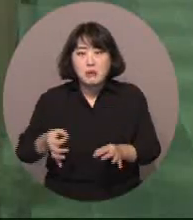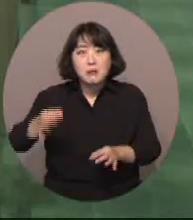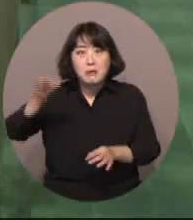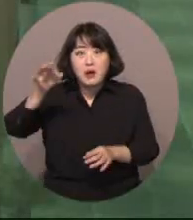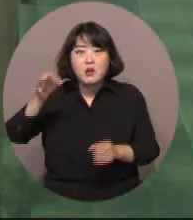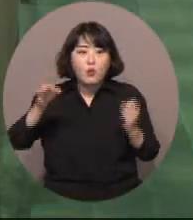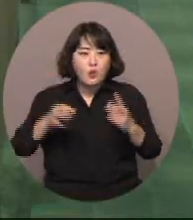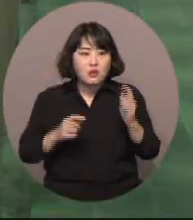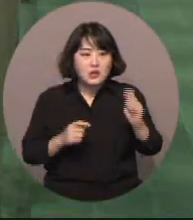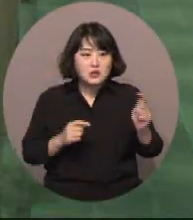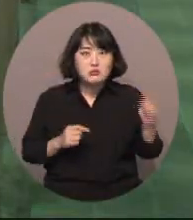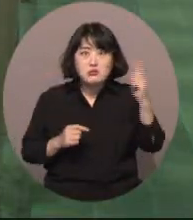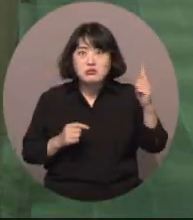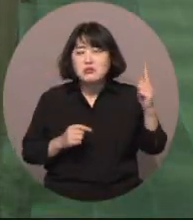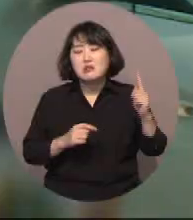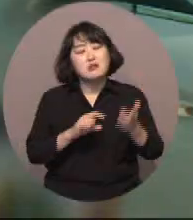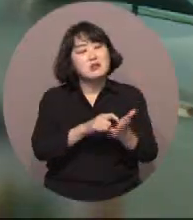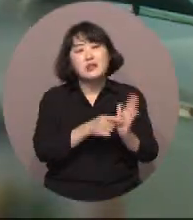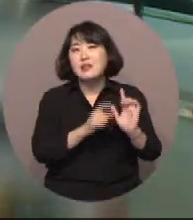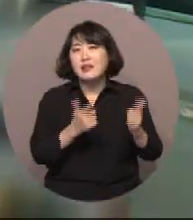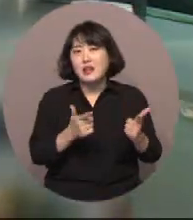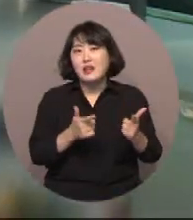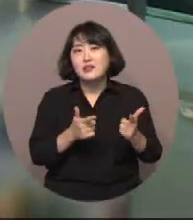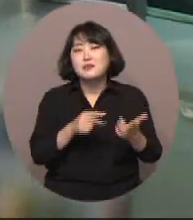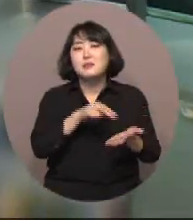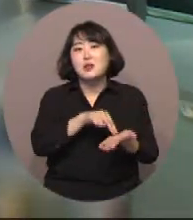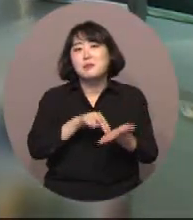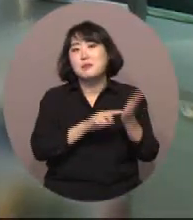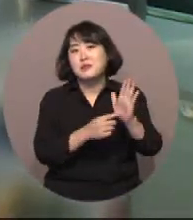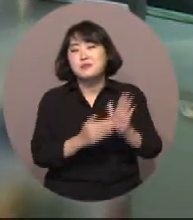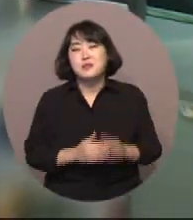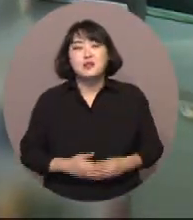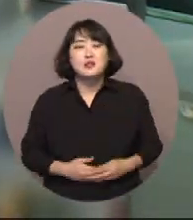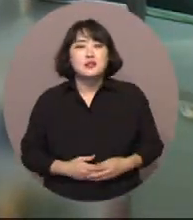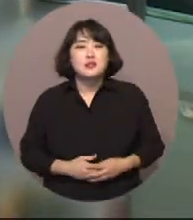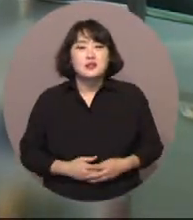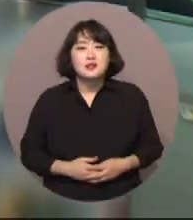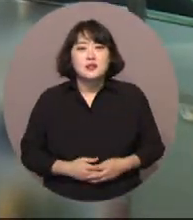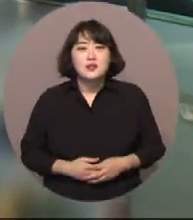요금 인상은 적절치 않다는 입장입니다. MBC 뉴스 윤웅성입니다.